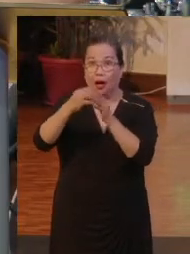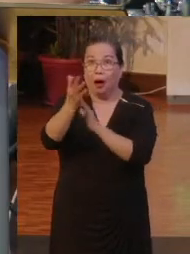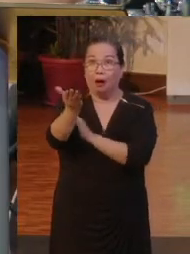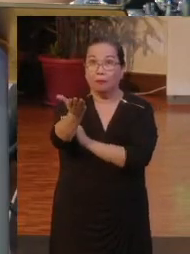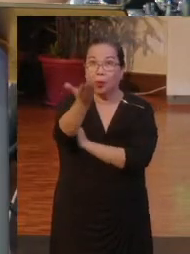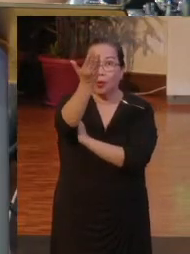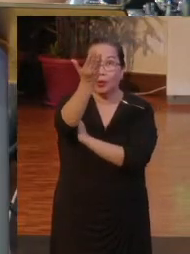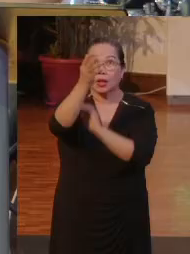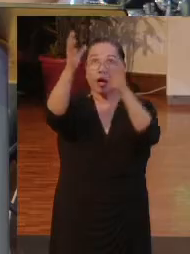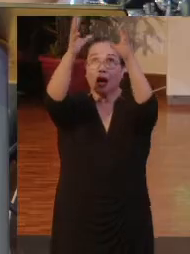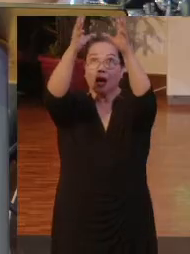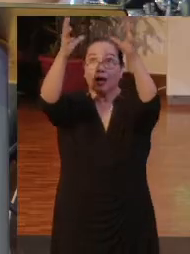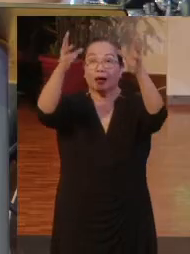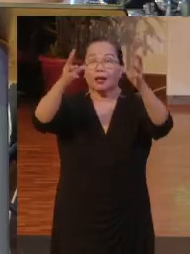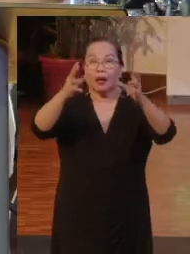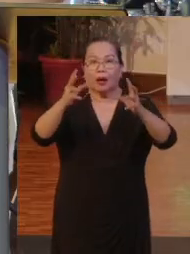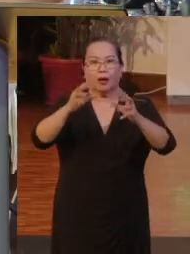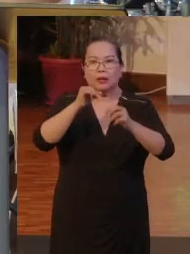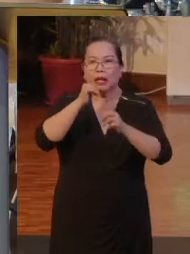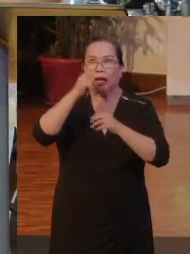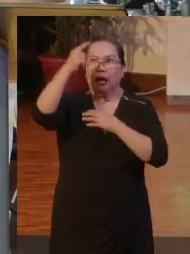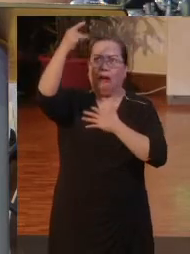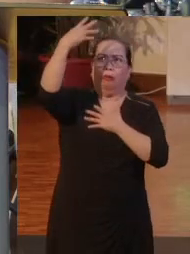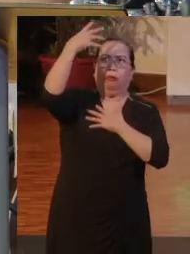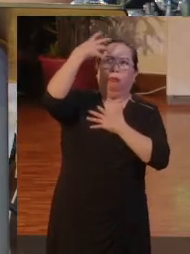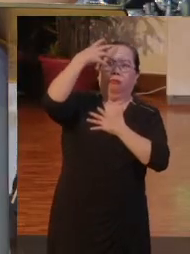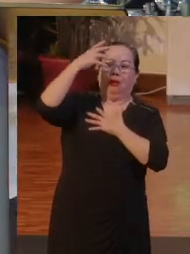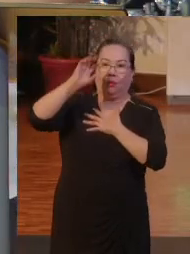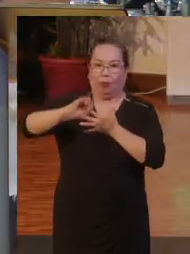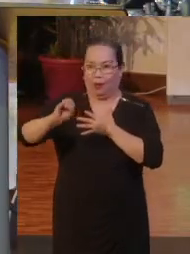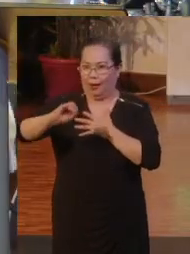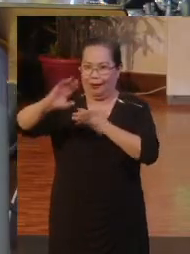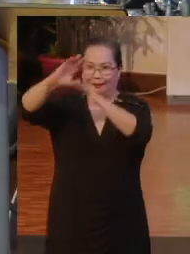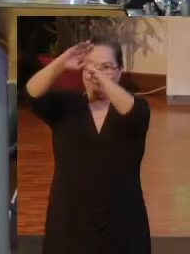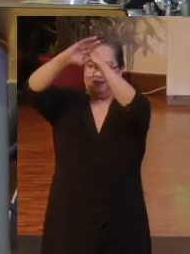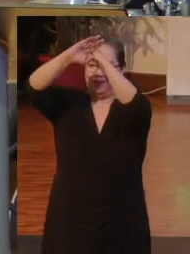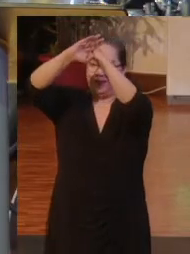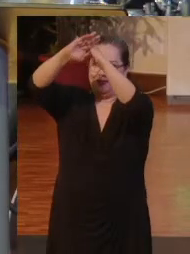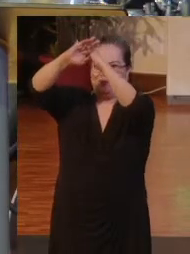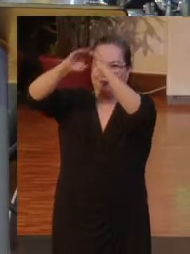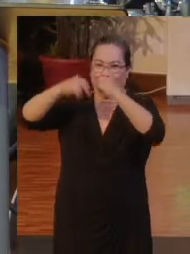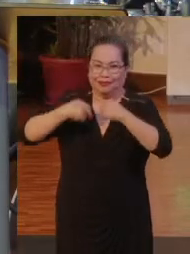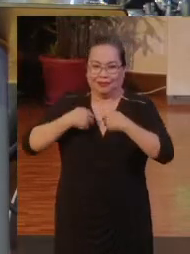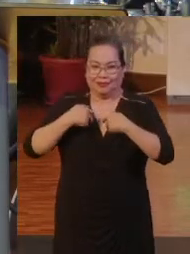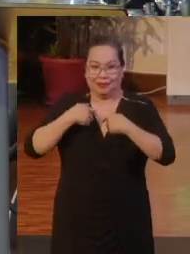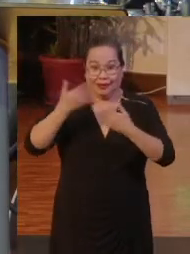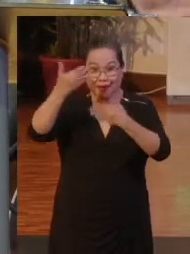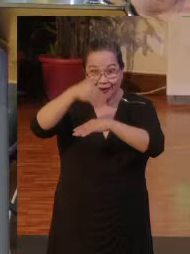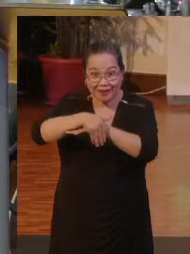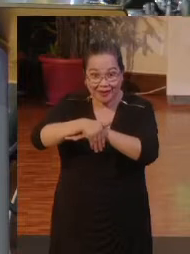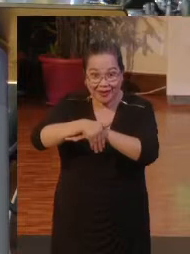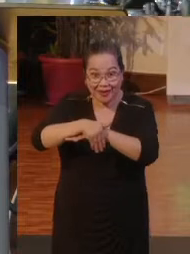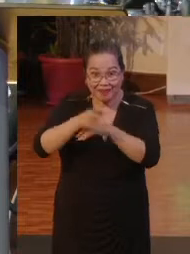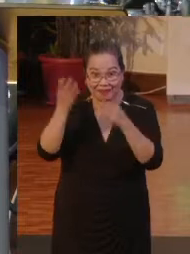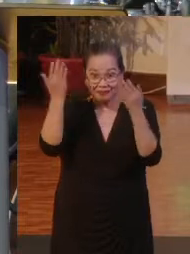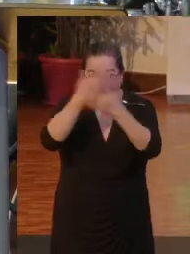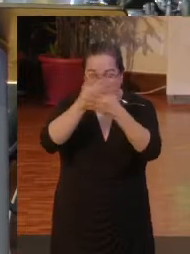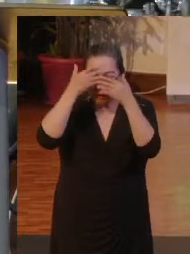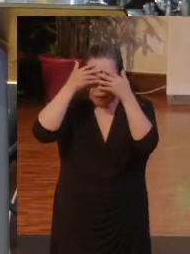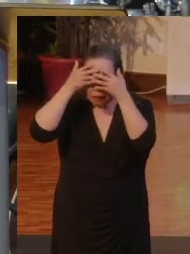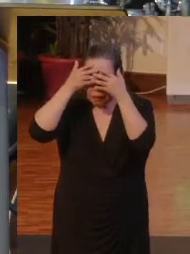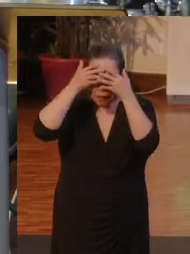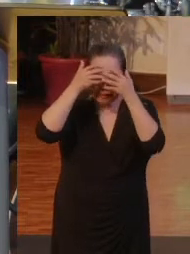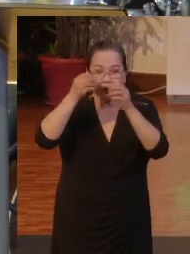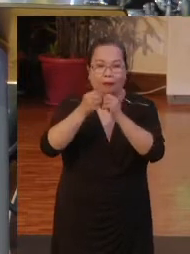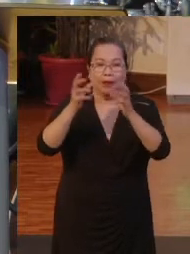by a cloud, di man lang sila nasinaga ng init ng araw. At kung paano sila denied in the evening with a column of